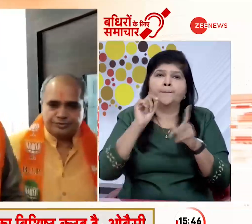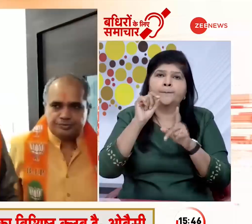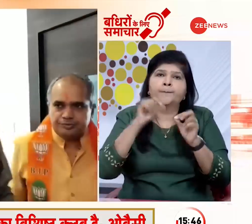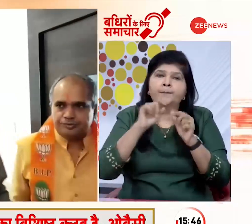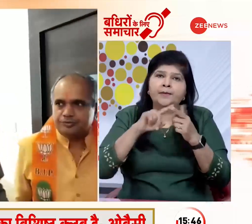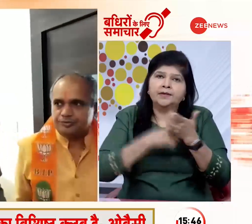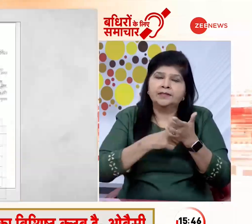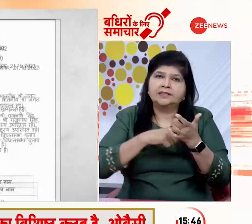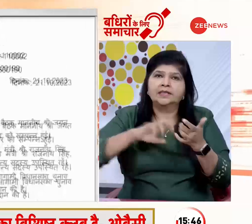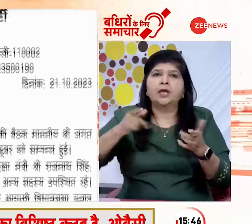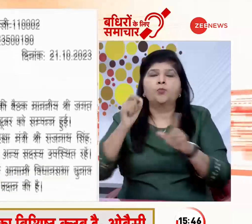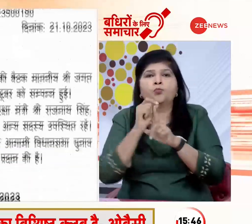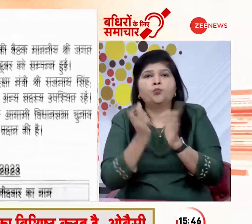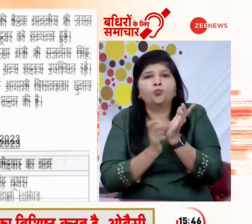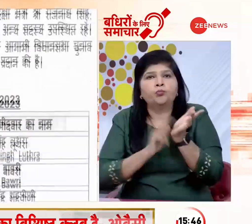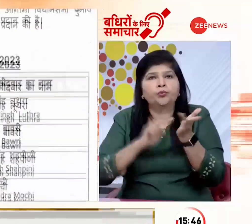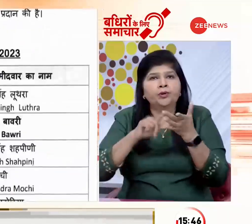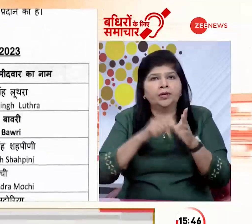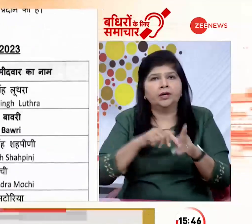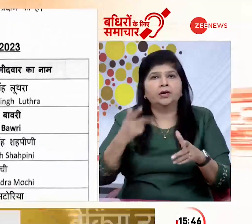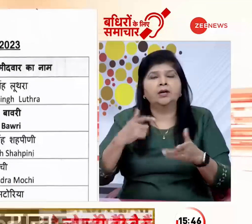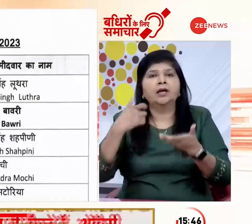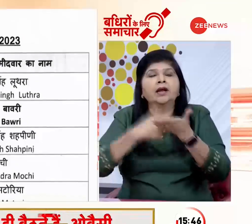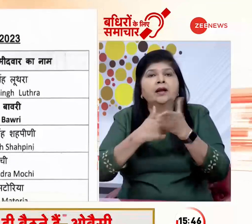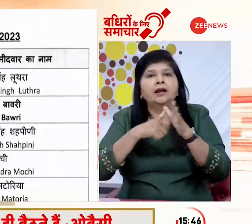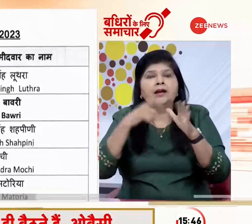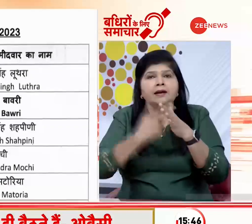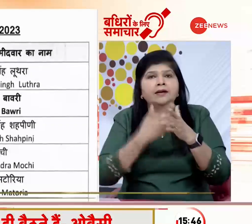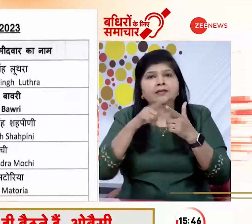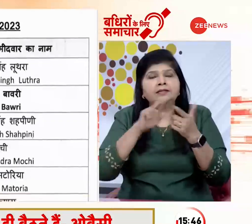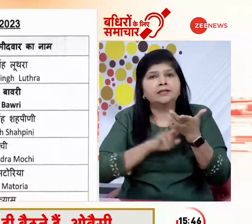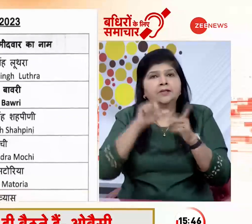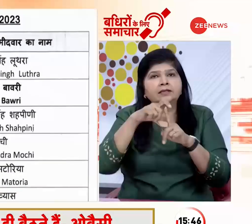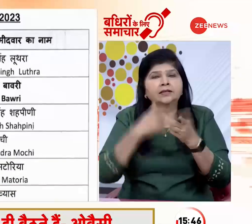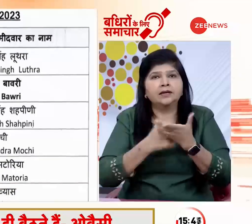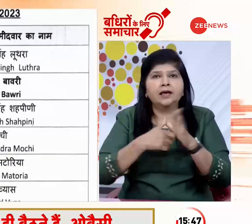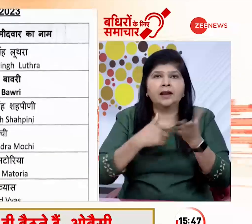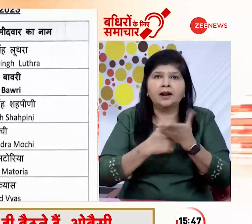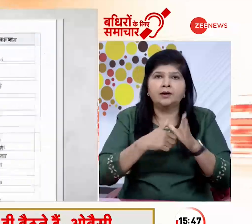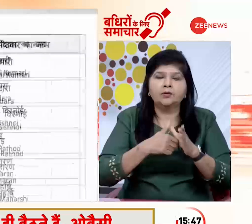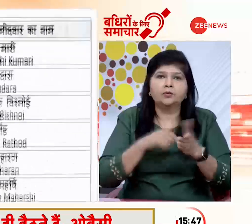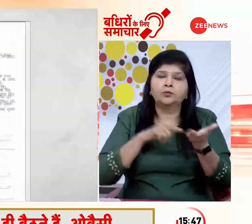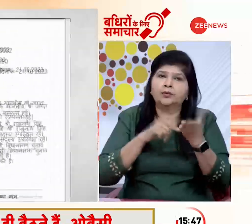दिया गया, वहीं राजेंद्र राठौड़ को तारानगर से टिकट मिला है।